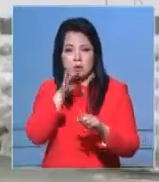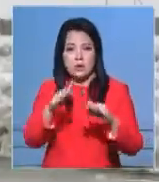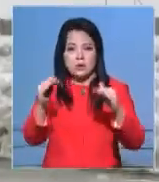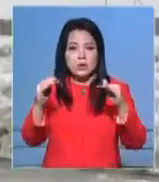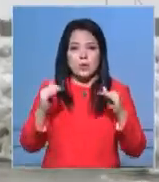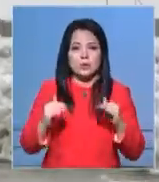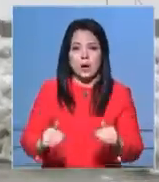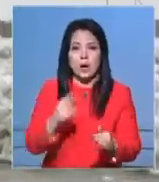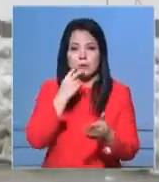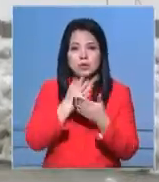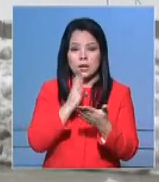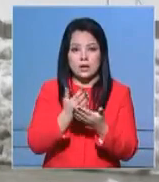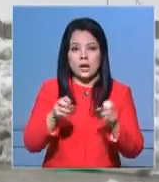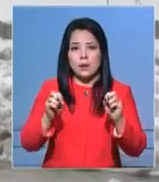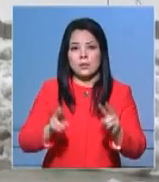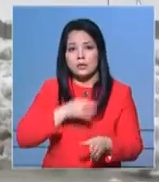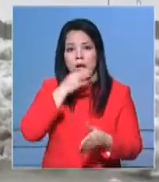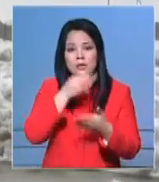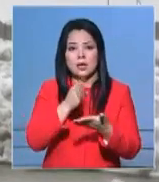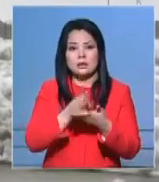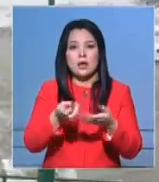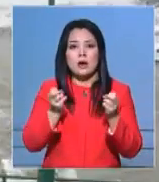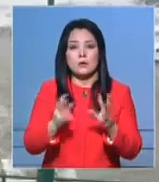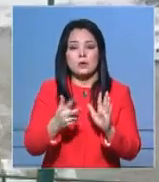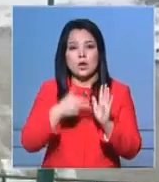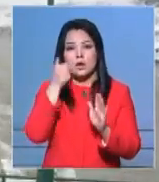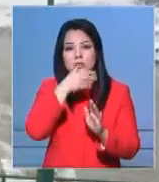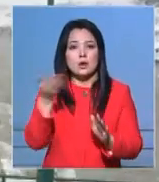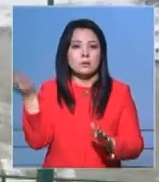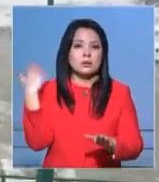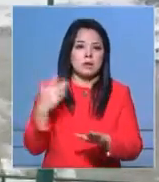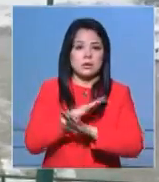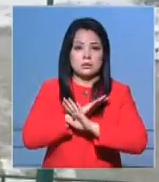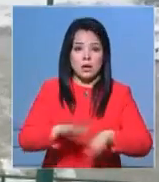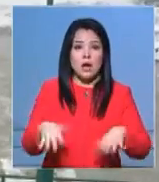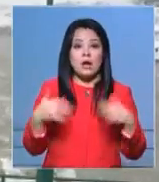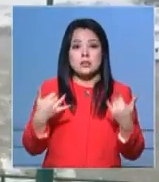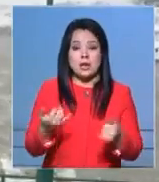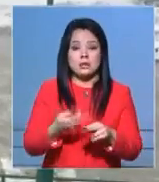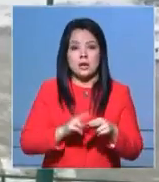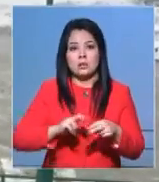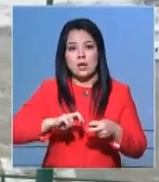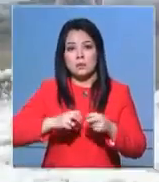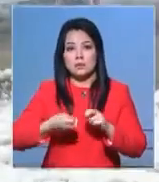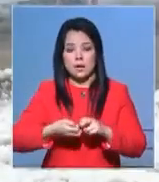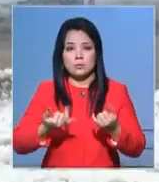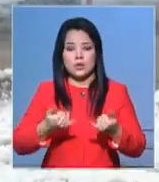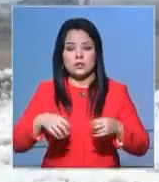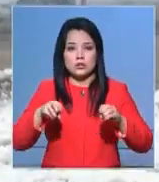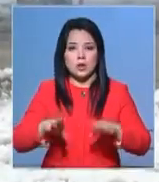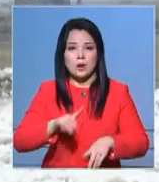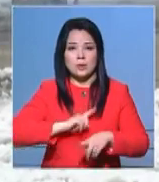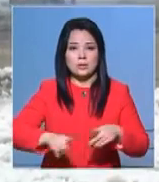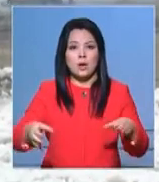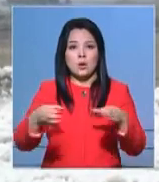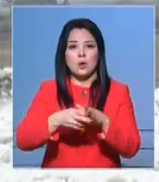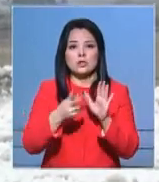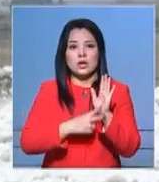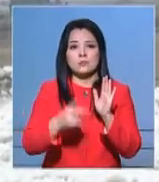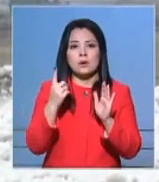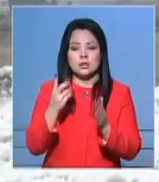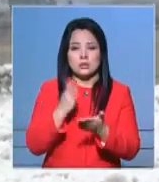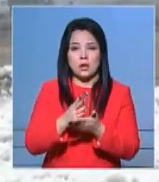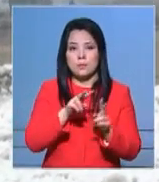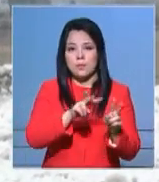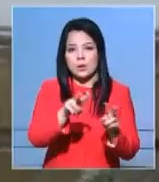отыр. Мамандардың айтуынша, дәл мұндай қауіп 8 жылдан бері болмапты. Осы мәселеге байланысты жедел штаб құрылып, өзеннің 71 бөлігі